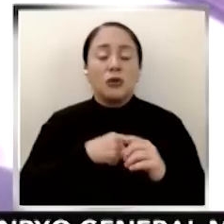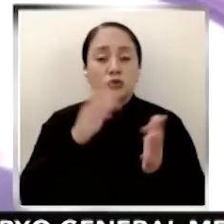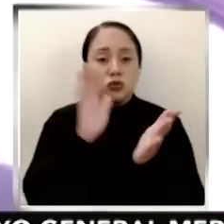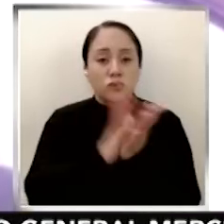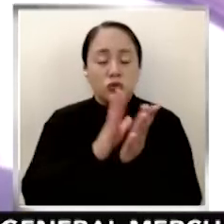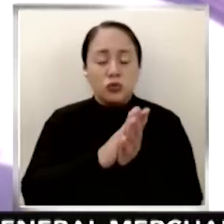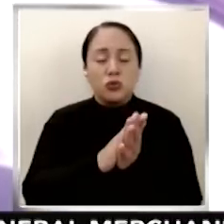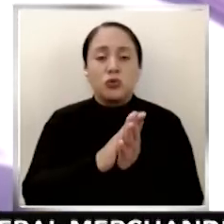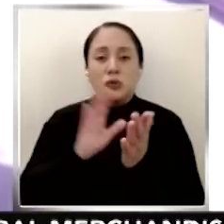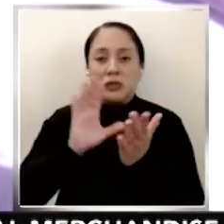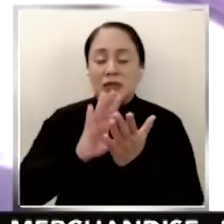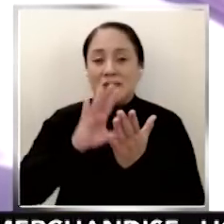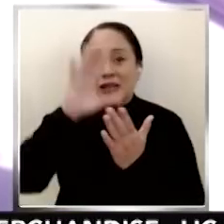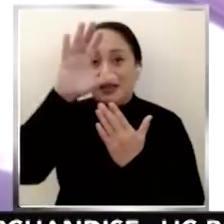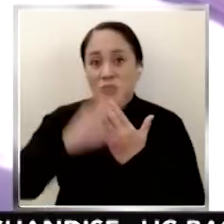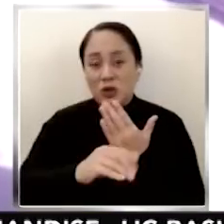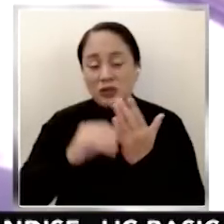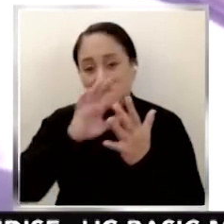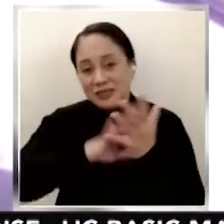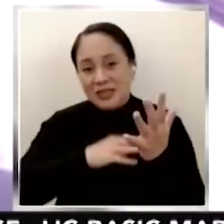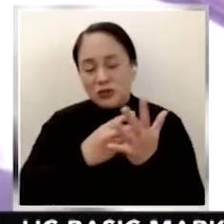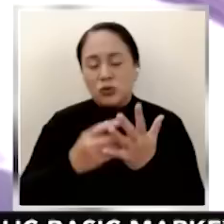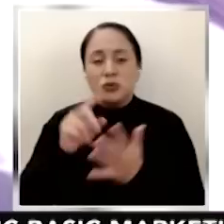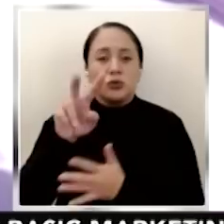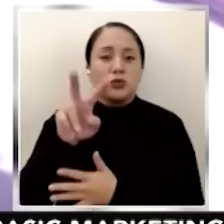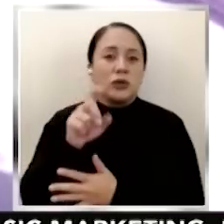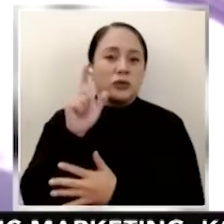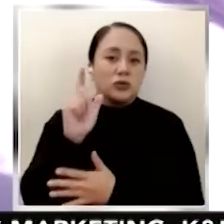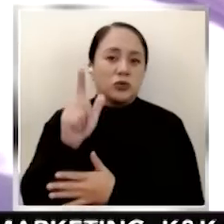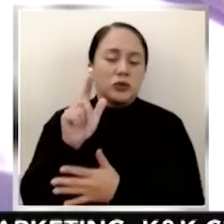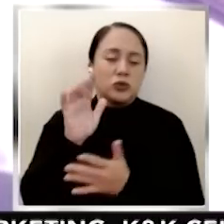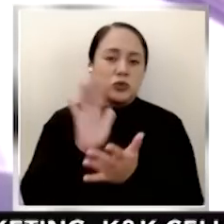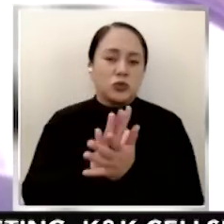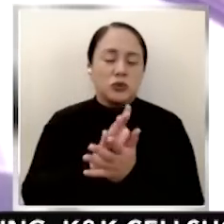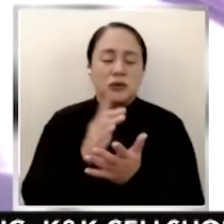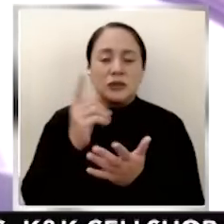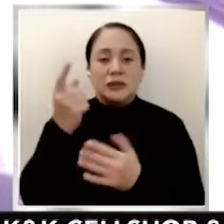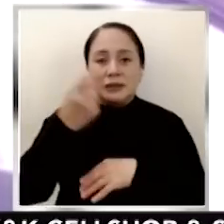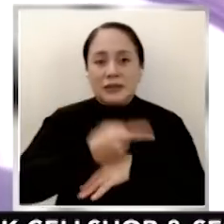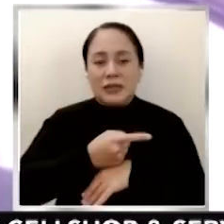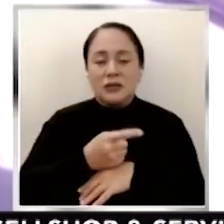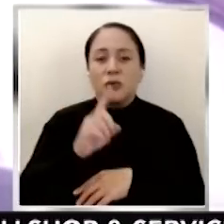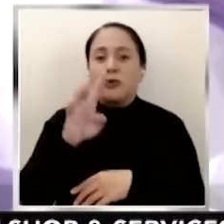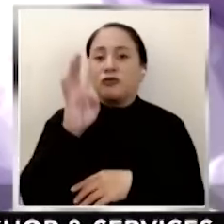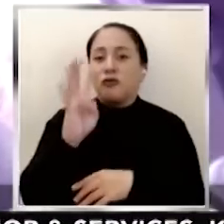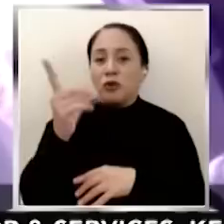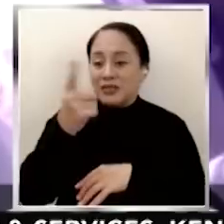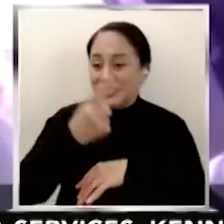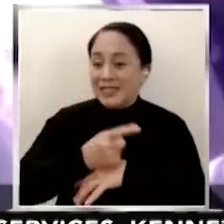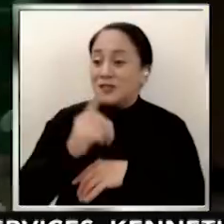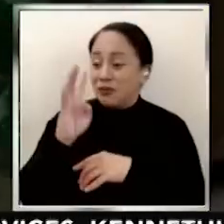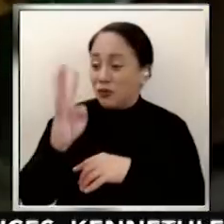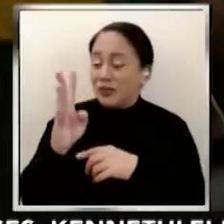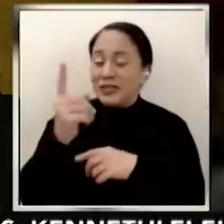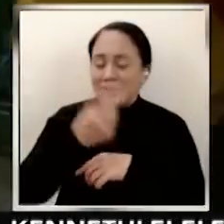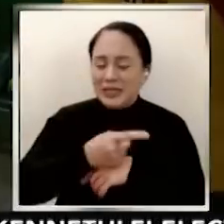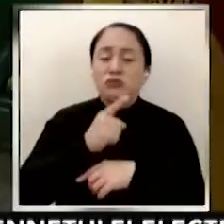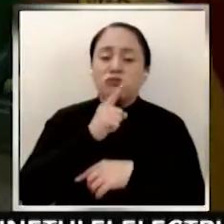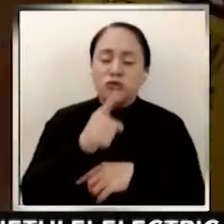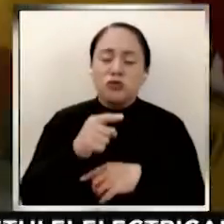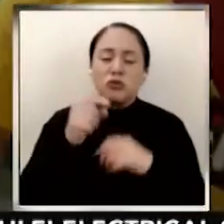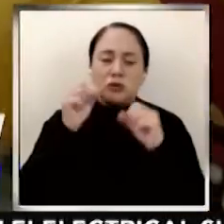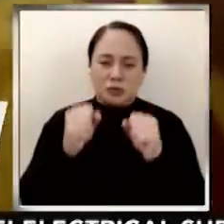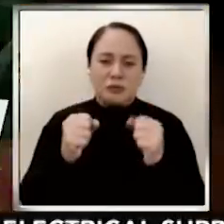po siya sa 220 school calendar days. Ibig sabihin po may 40 days po talaga na naka-buffer siya. No? Karamihan sa